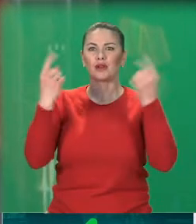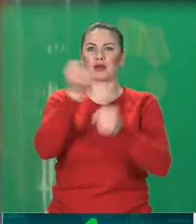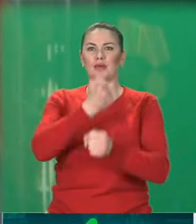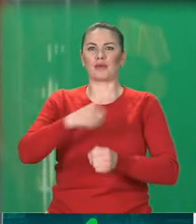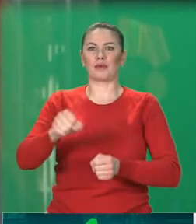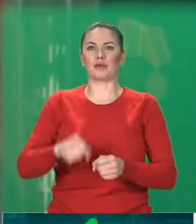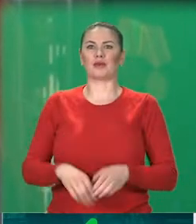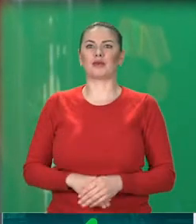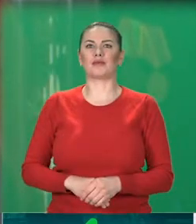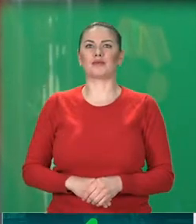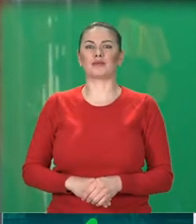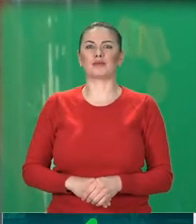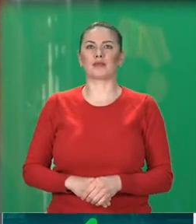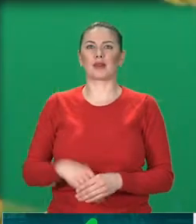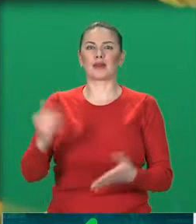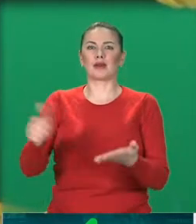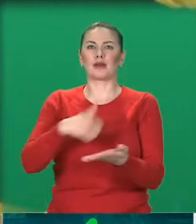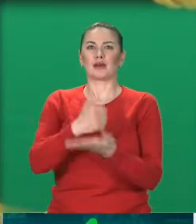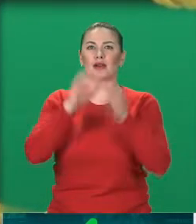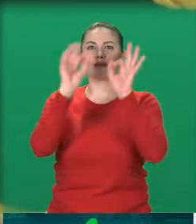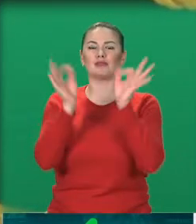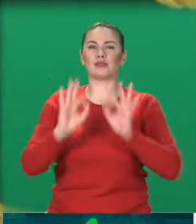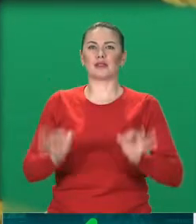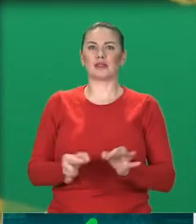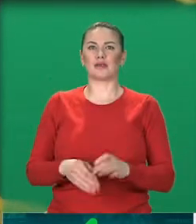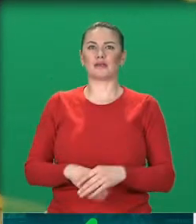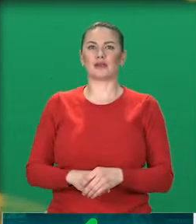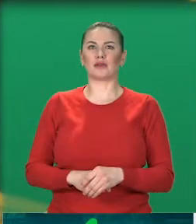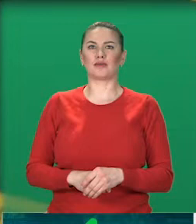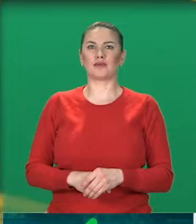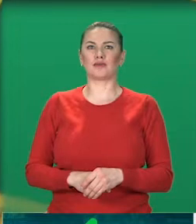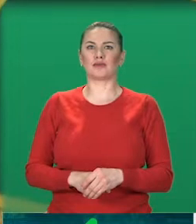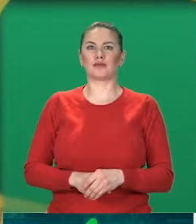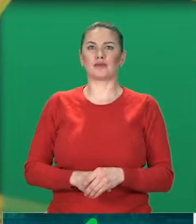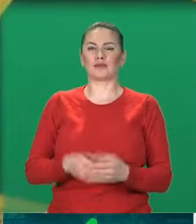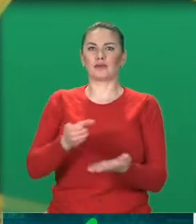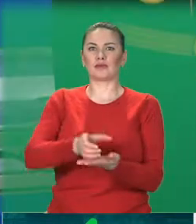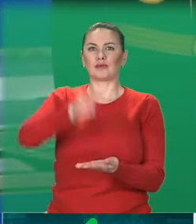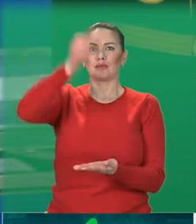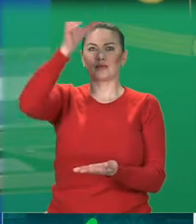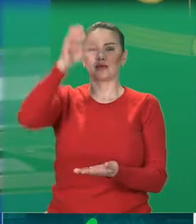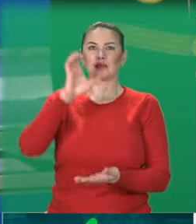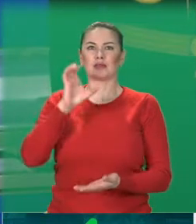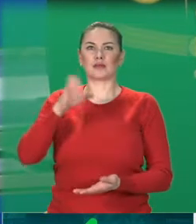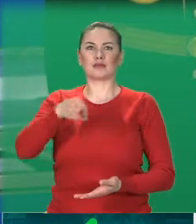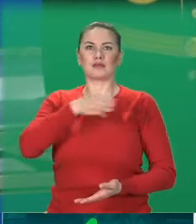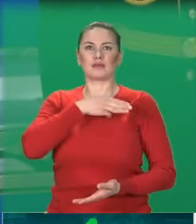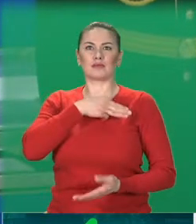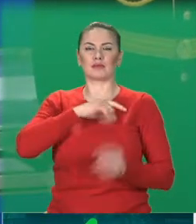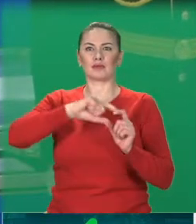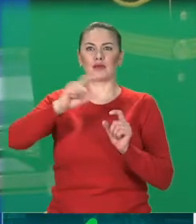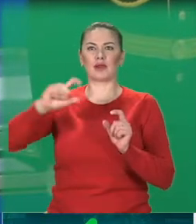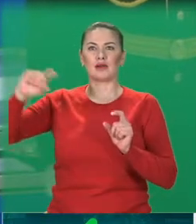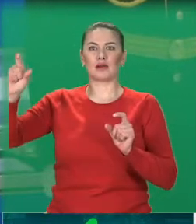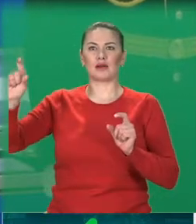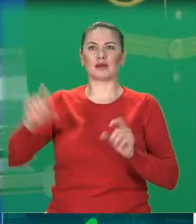завершилась Вторая мировая война. Главный символ эстафеты Победы – макет пограничного столба с георгиевской лентой. Он передается от